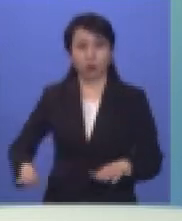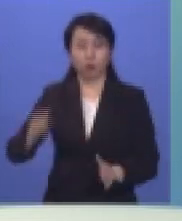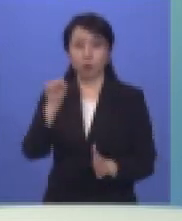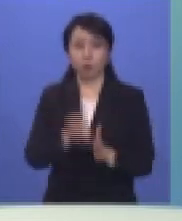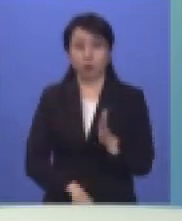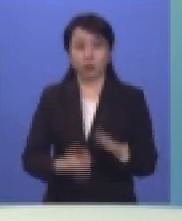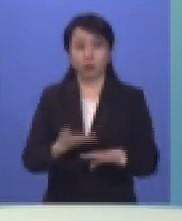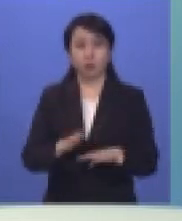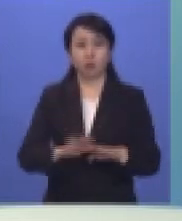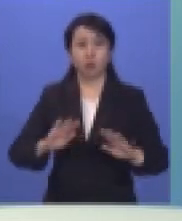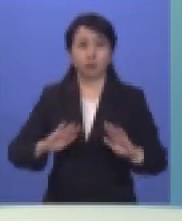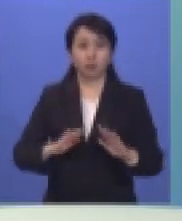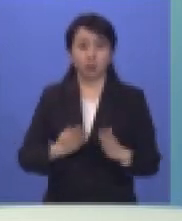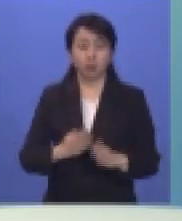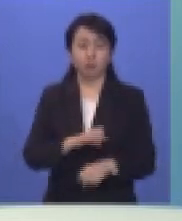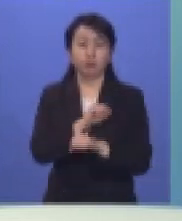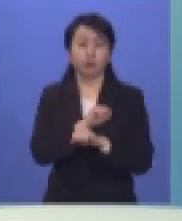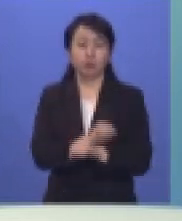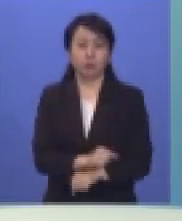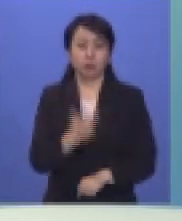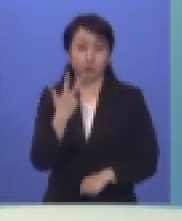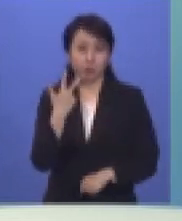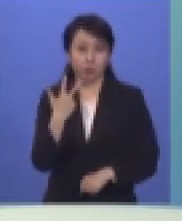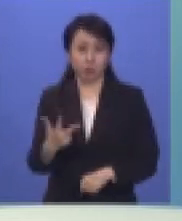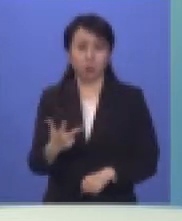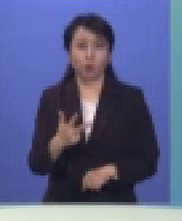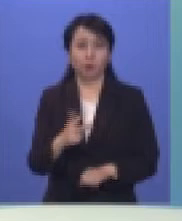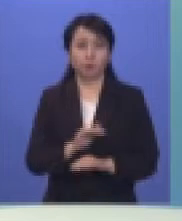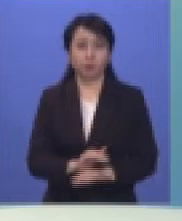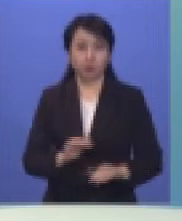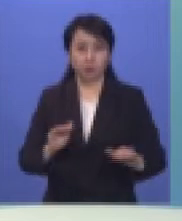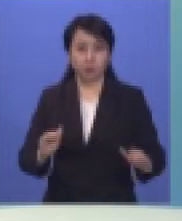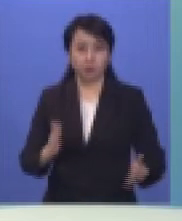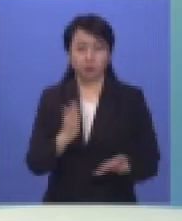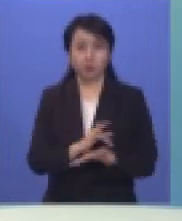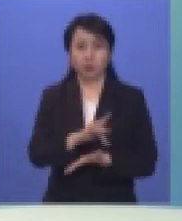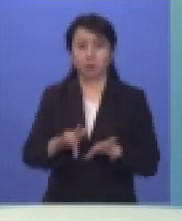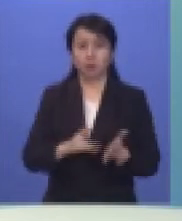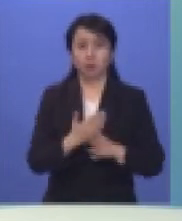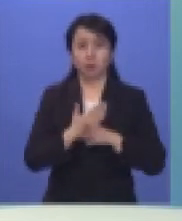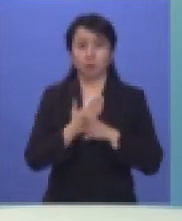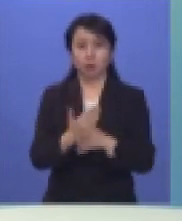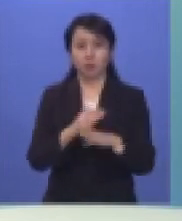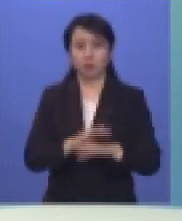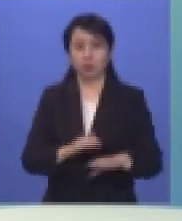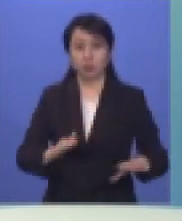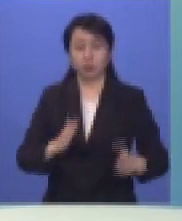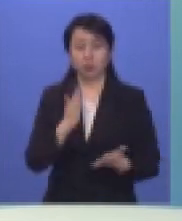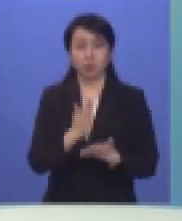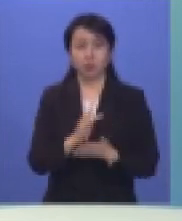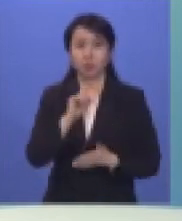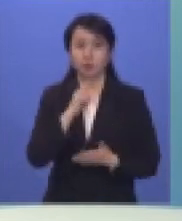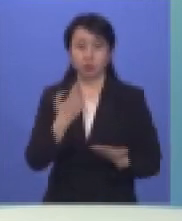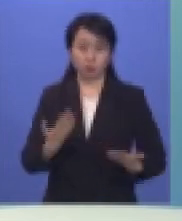Казахстан «Убийство при отягчающих обстоятельствах». Оставшиеся 3 несовершеннолетних детей помещены в центр поддержки. Поддержки